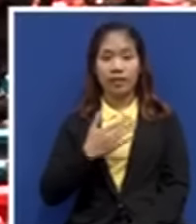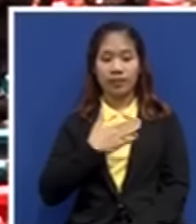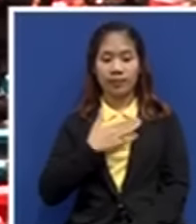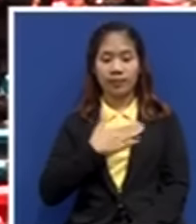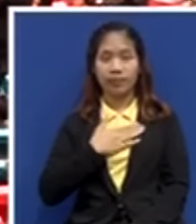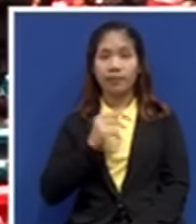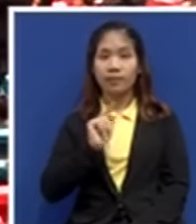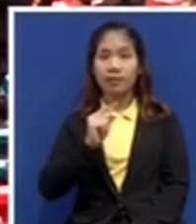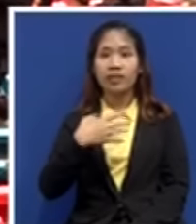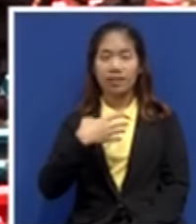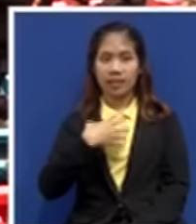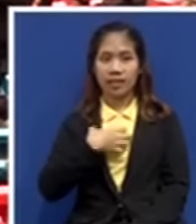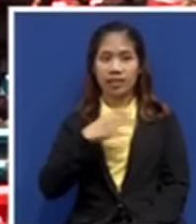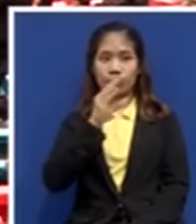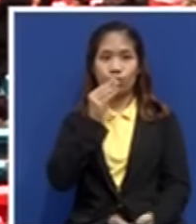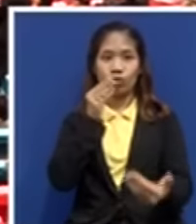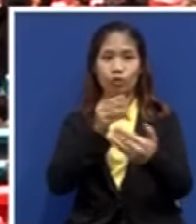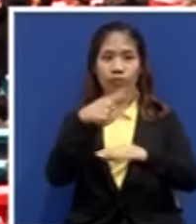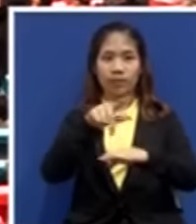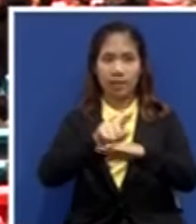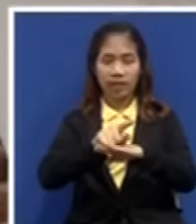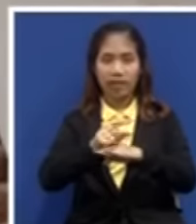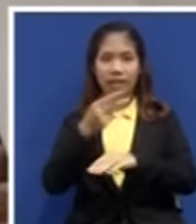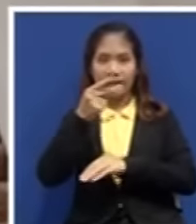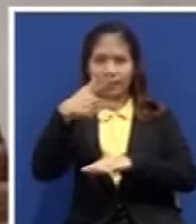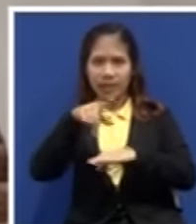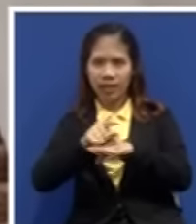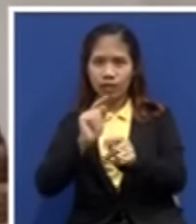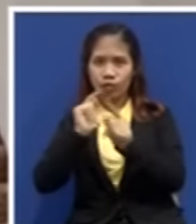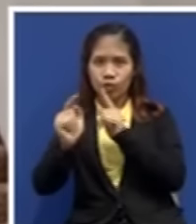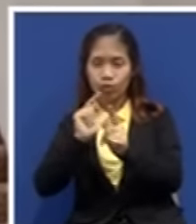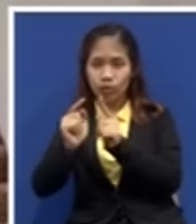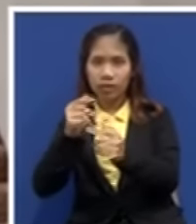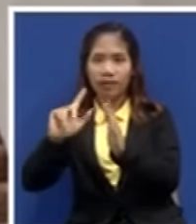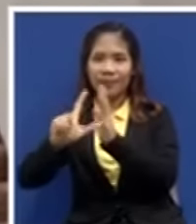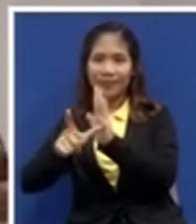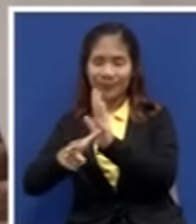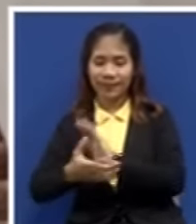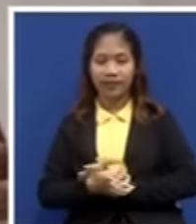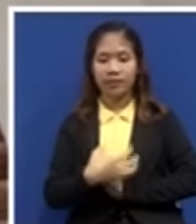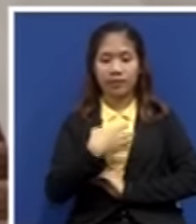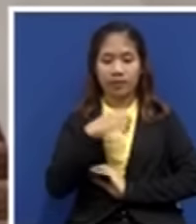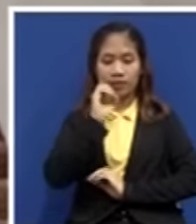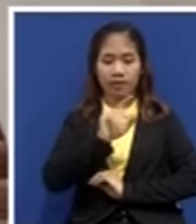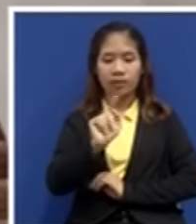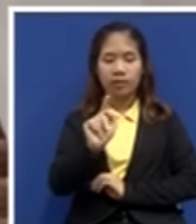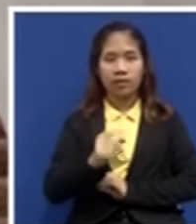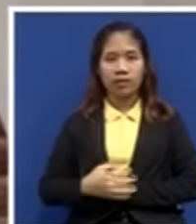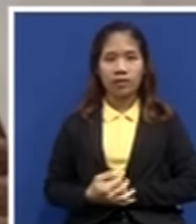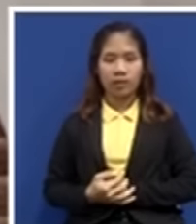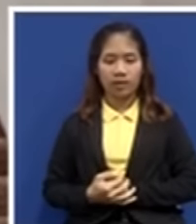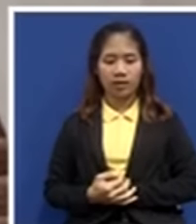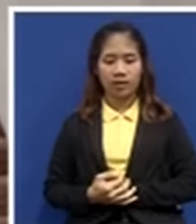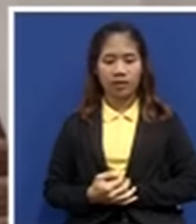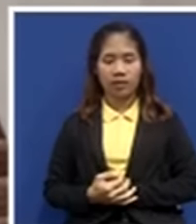ผมก็อยากจะกลับเรียนท่านประธานนะฮะพอดีท่านประธานคุยกับท่านเลขาอยู่นะครับก็อยากจะกลับเรียนว่าใน